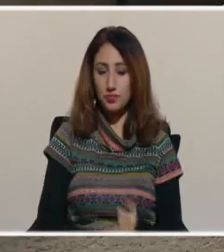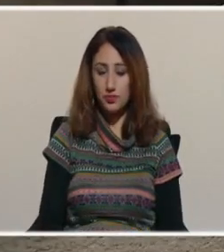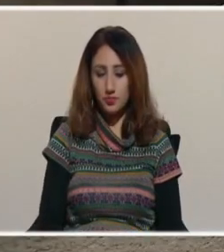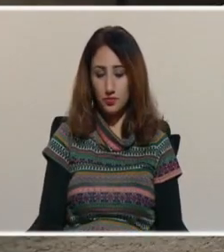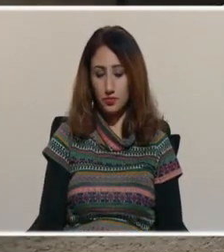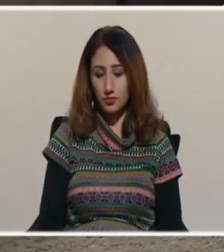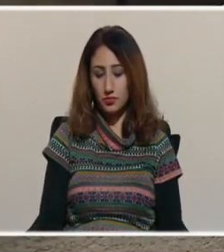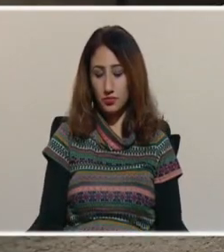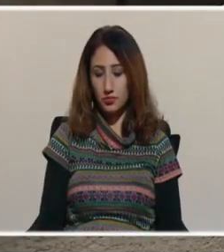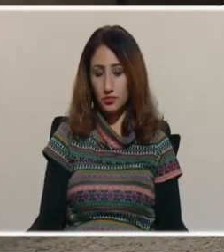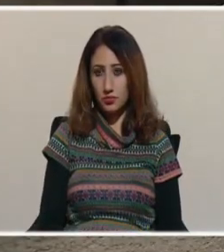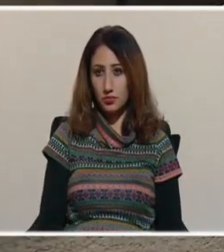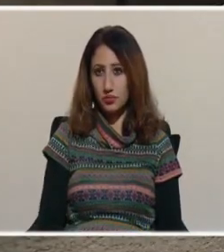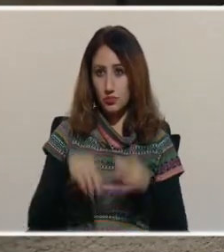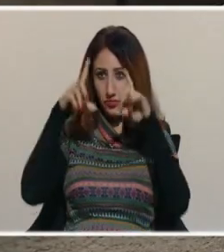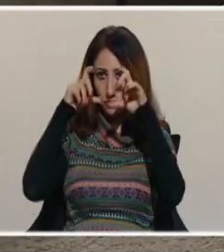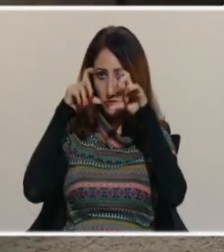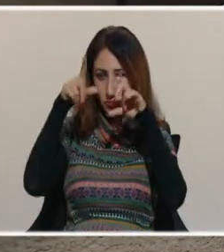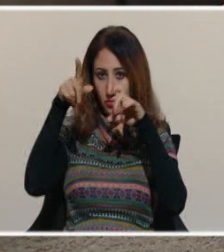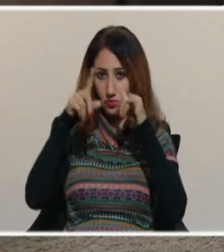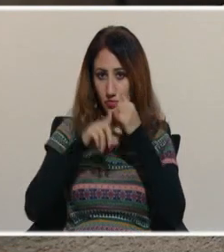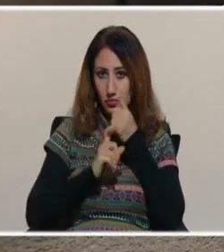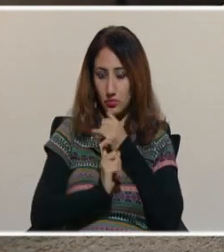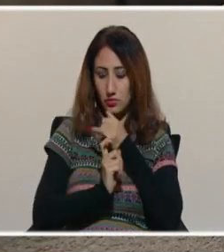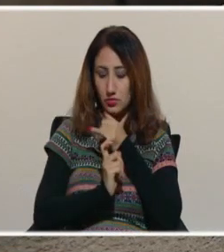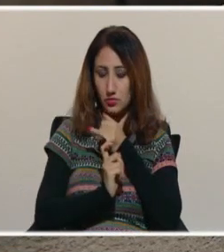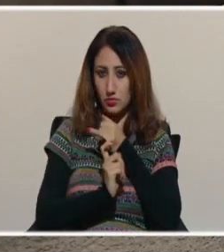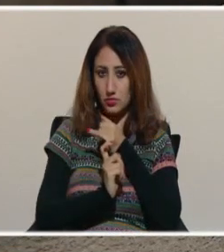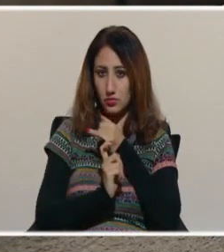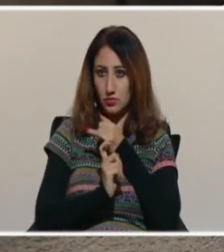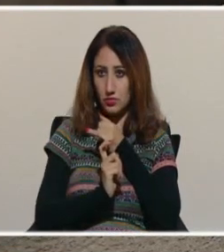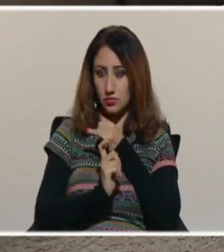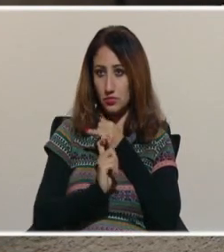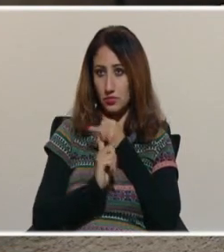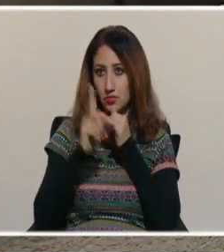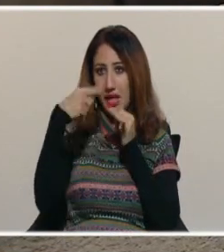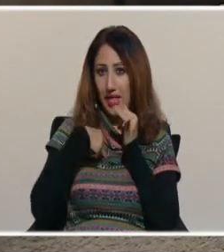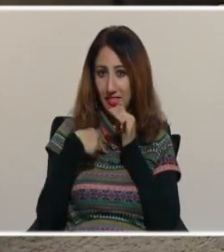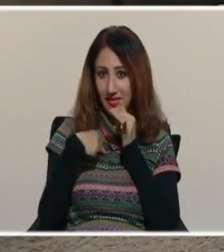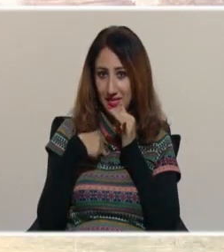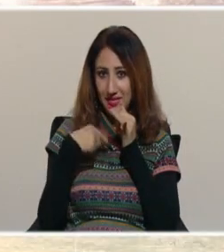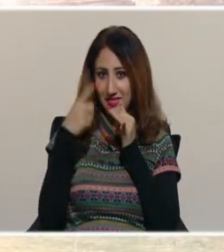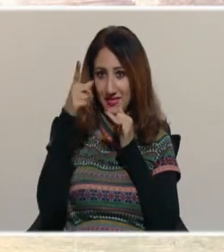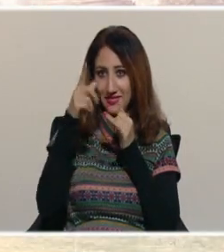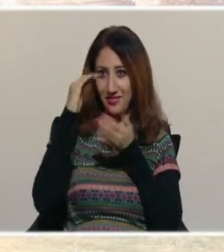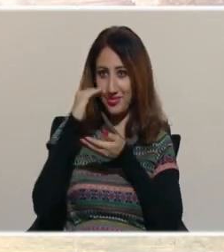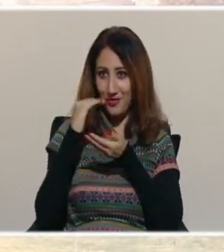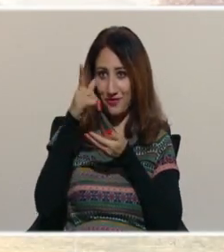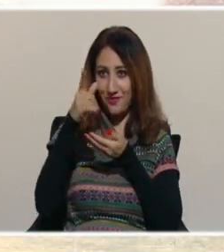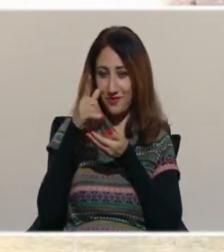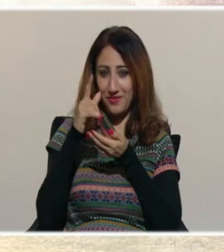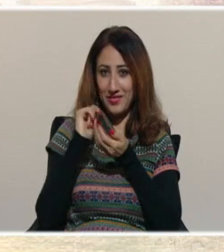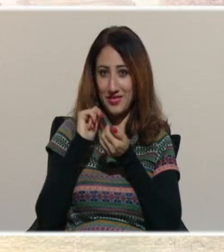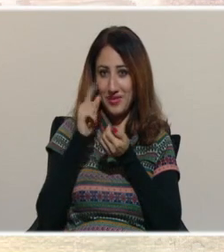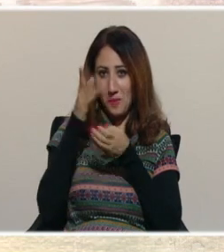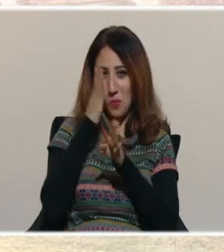اتفضل. بص كده على الصورة يا أستاذة هالة. دي هالة ولا إيه؟ آه ده أنا. هالة فاخر وهي طفلة مع